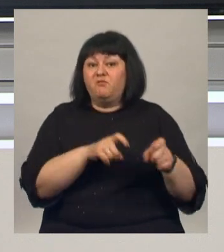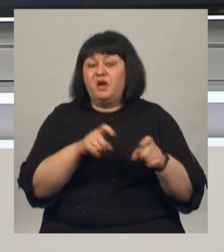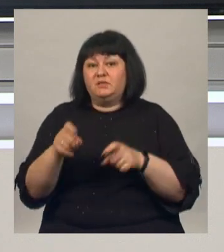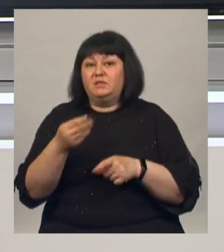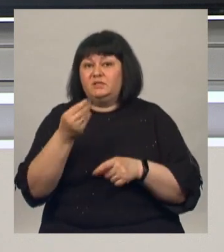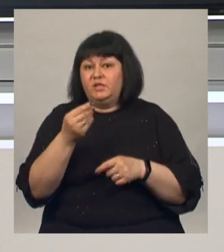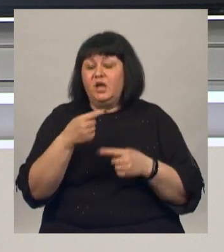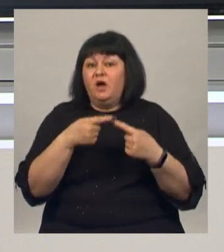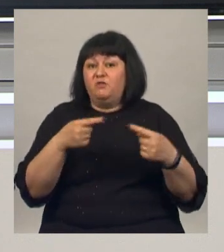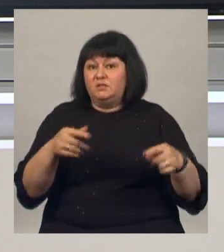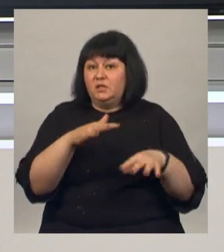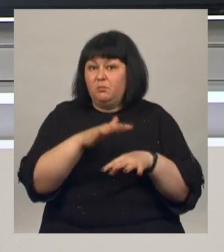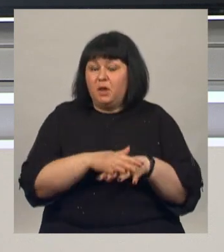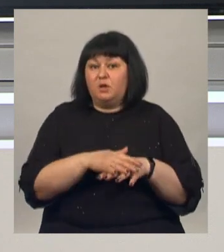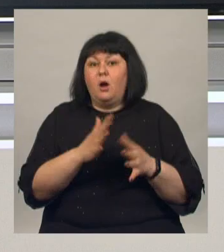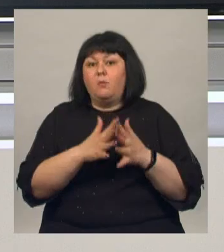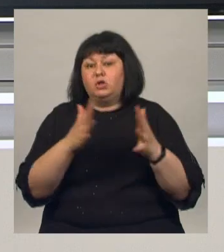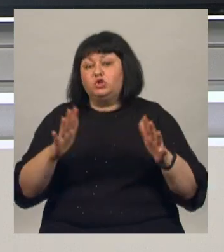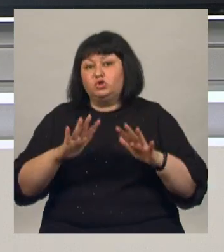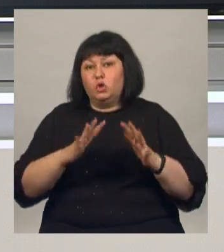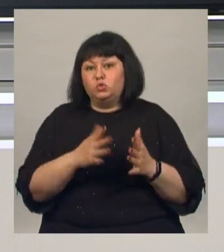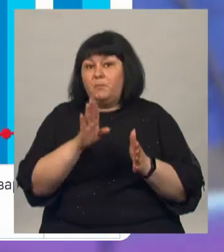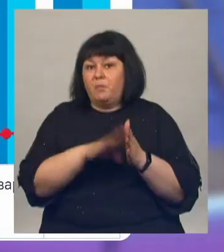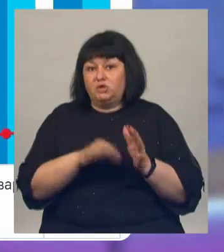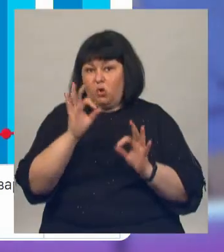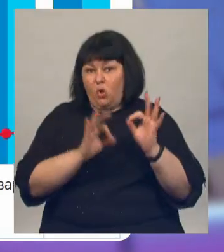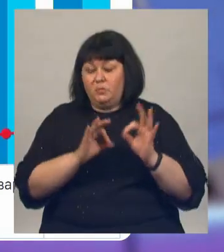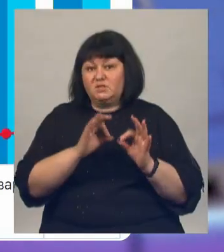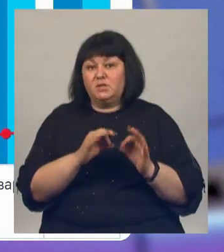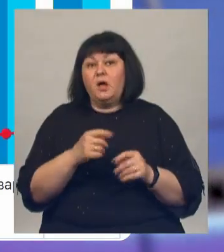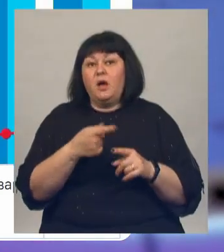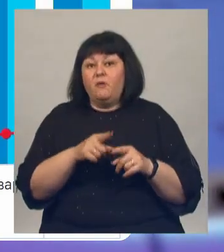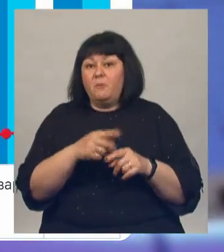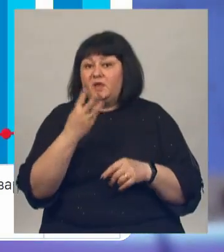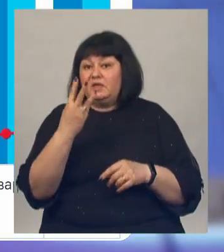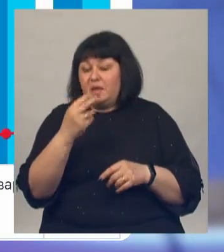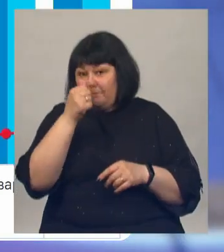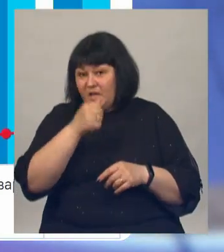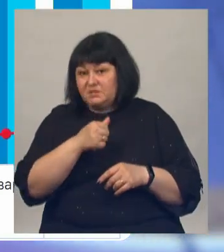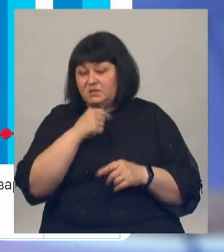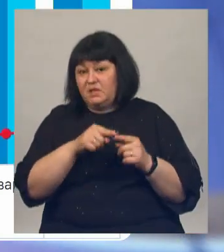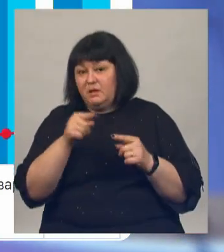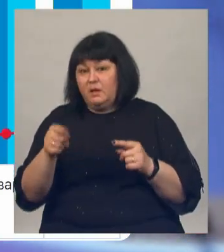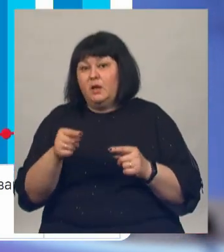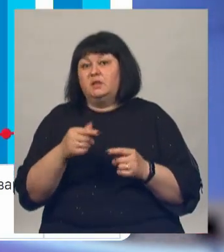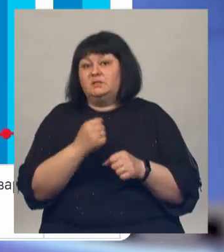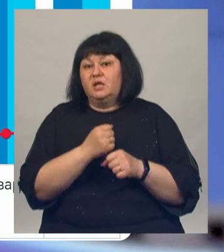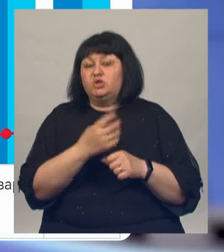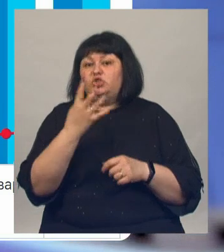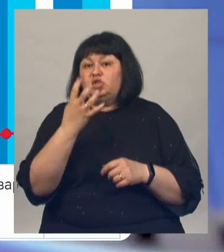счетами в разных банках в большинстве случаев без комиссии в первые три месяца года жители страны совершили